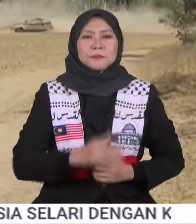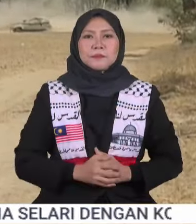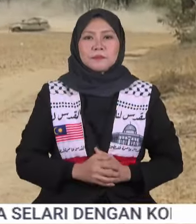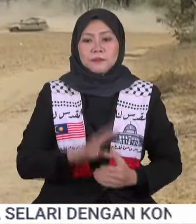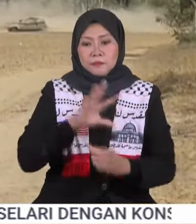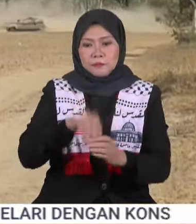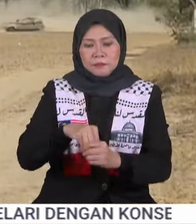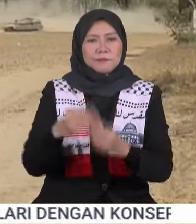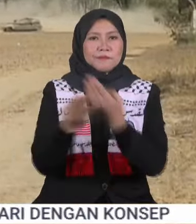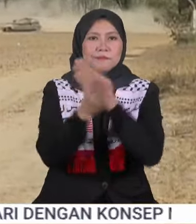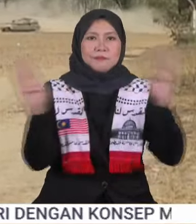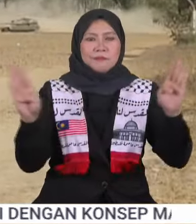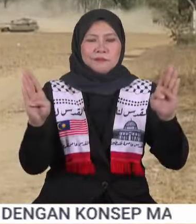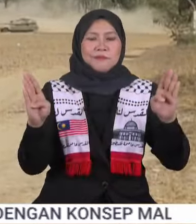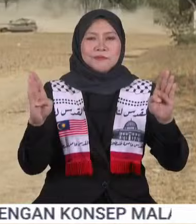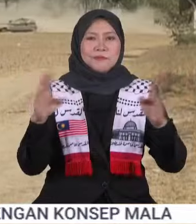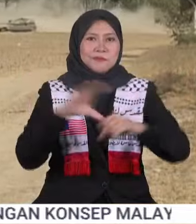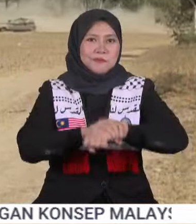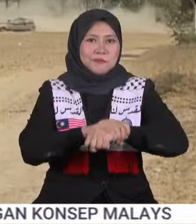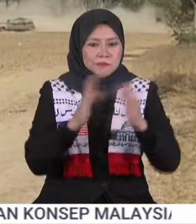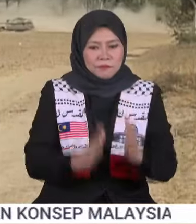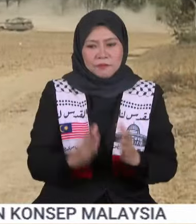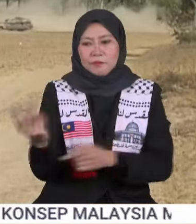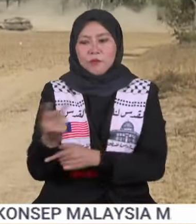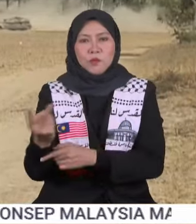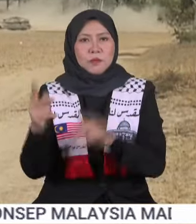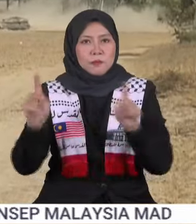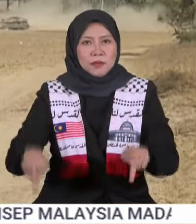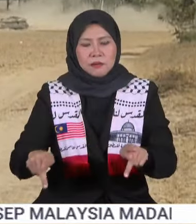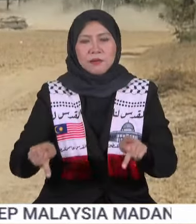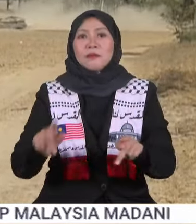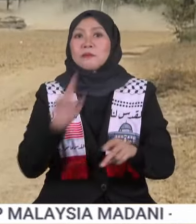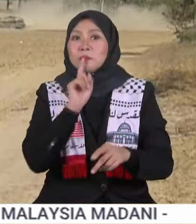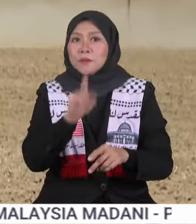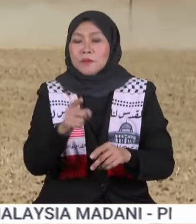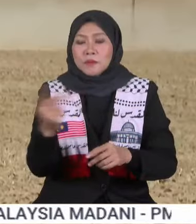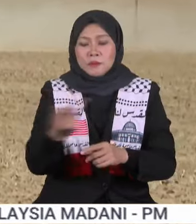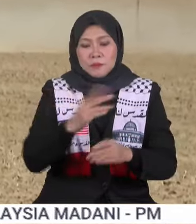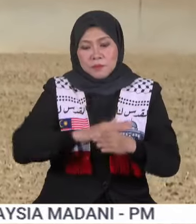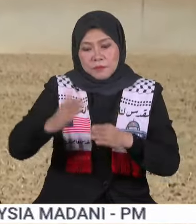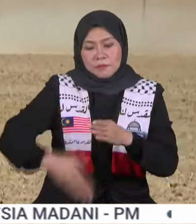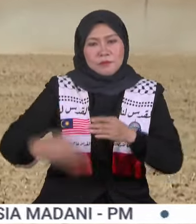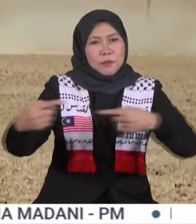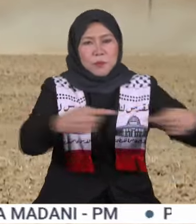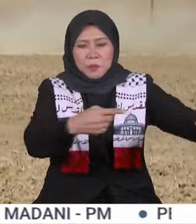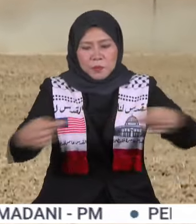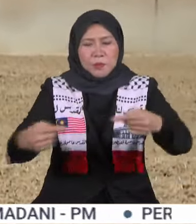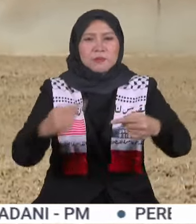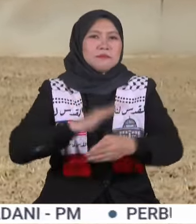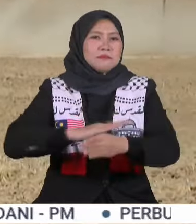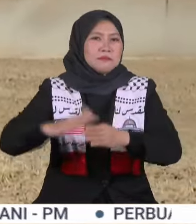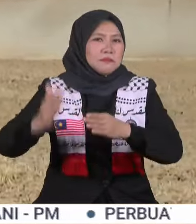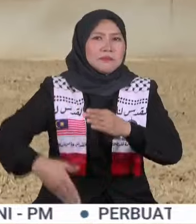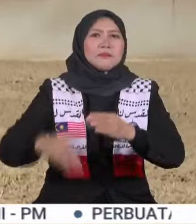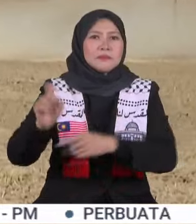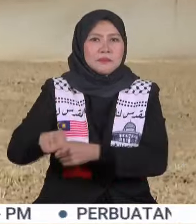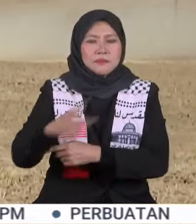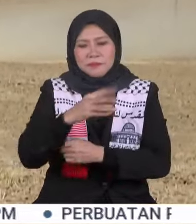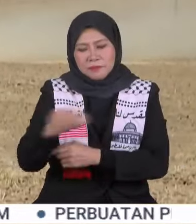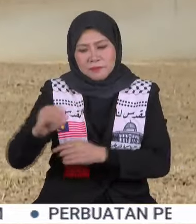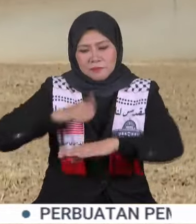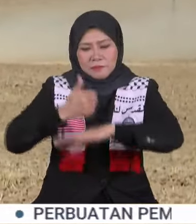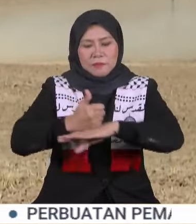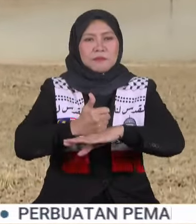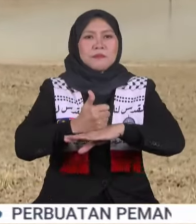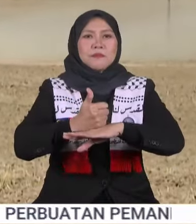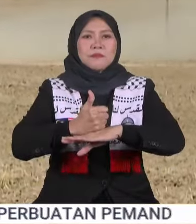Ia termasuk pembebasan tawanan dari kedua-dua pihak, usaha ke arah menamatkan permusuhan secara kekal dan rancangan